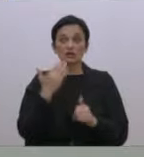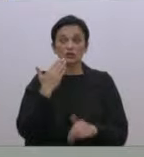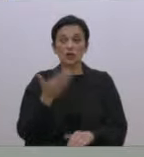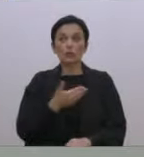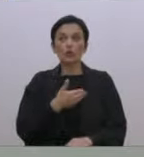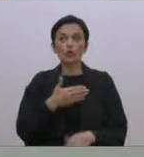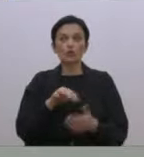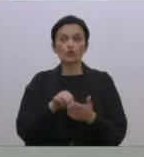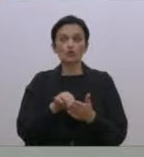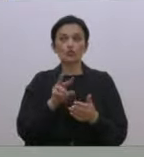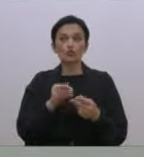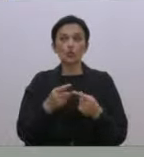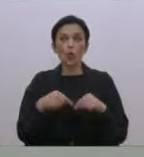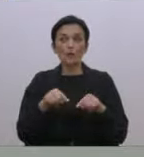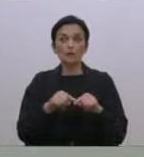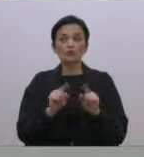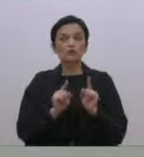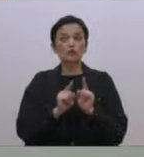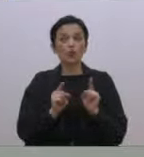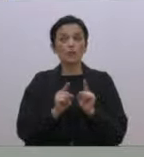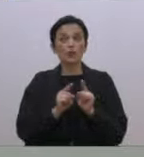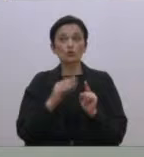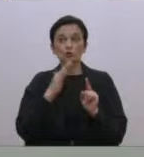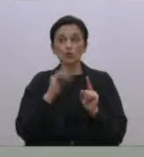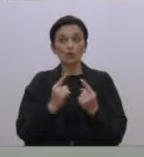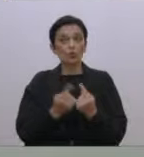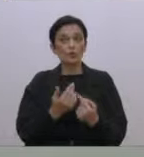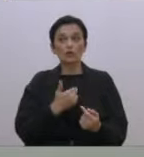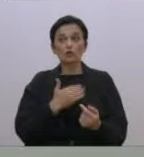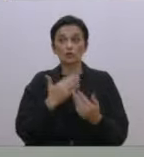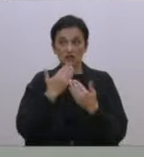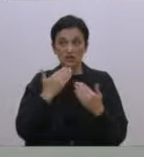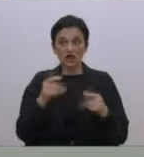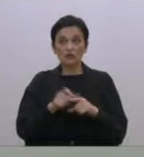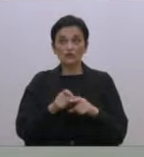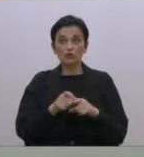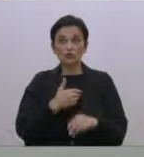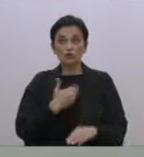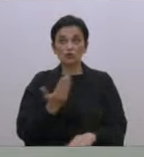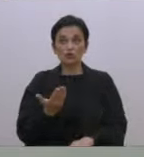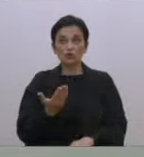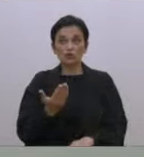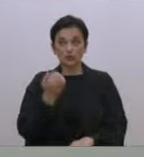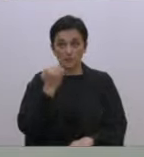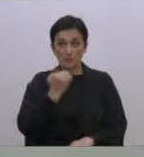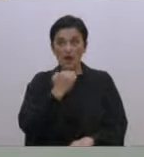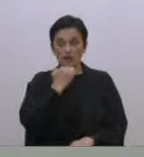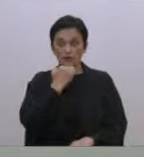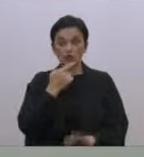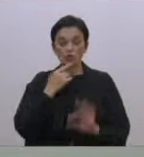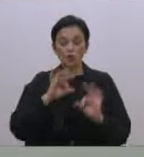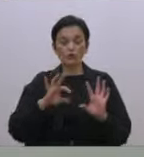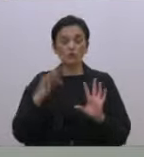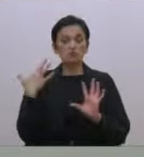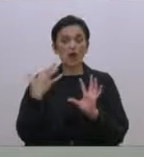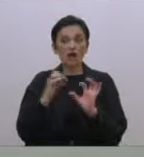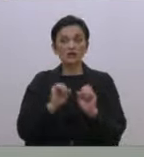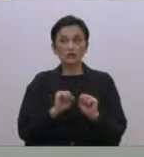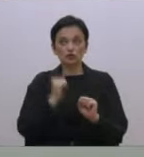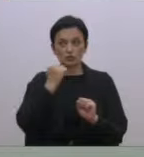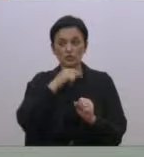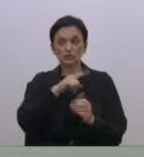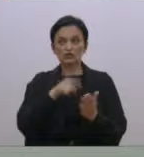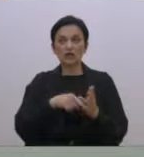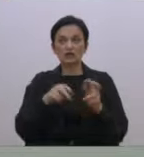არსურს გამოსვლა, კომიტეტებს, ოპოზიციას, უმრავლესობას არსურს, დასკვნის სიტყვა თუ გსურთ. მადლობას, მოგახსენებთ ხარდაჭერისთვის. მადლობ,